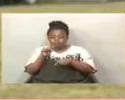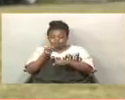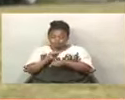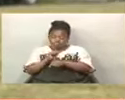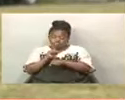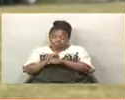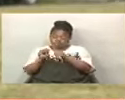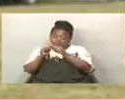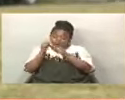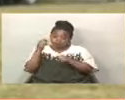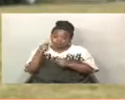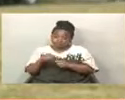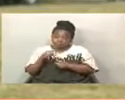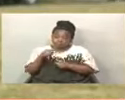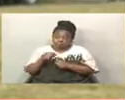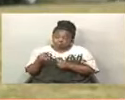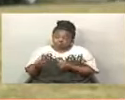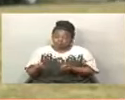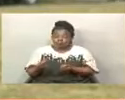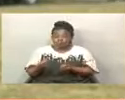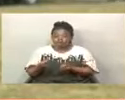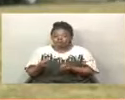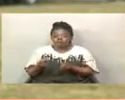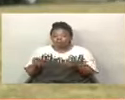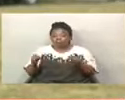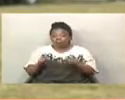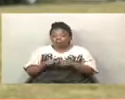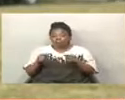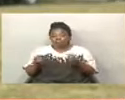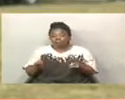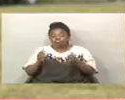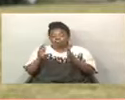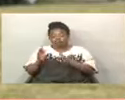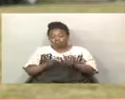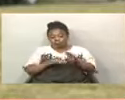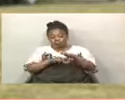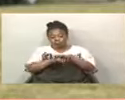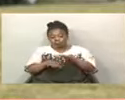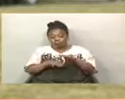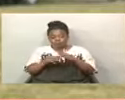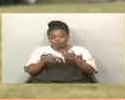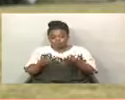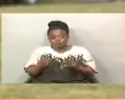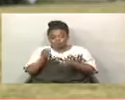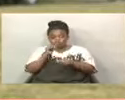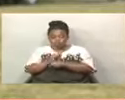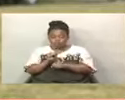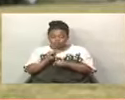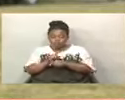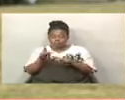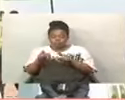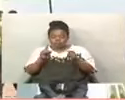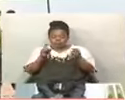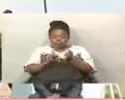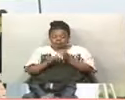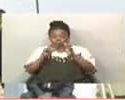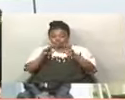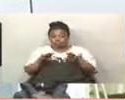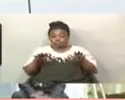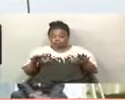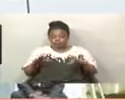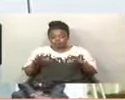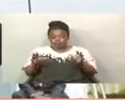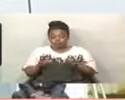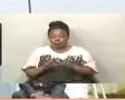standard. Standard quality. You also process at base. You deal with the logistics to get to the market.